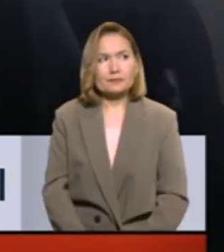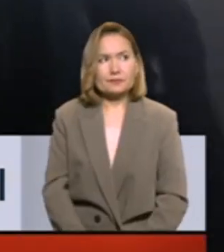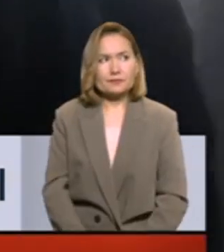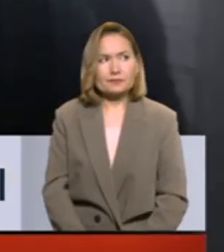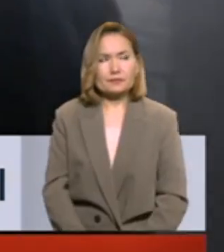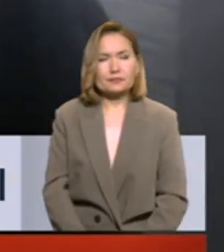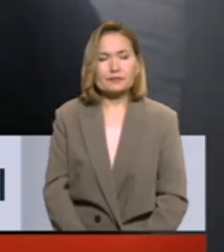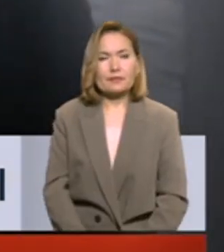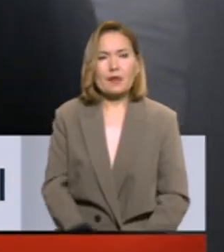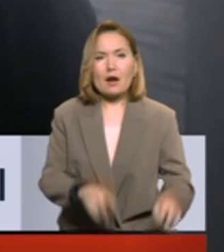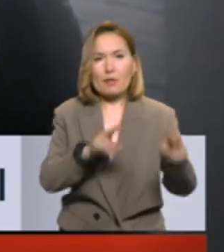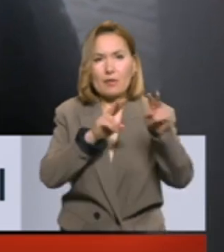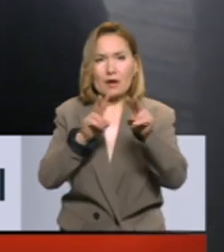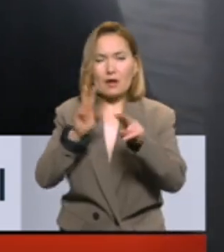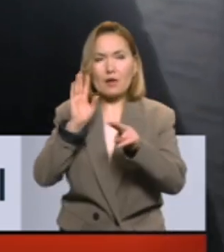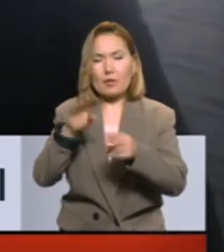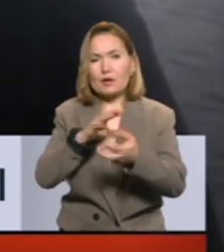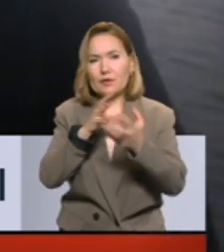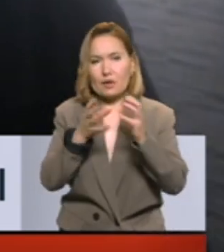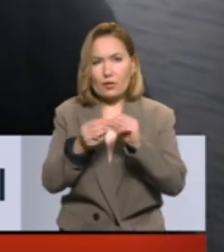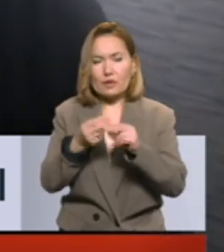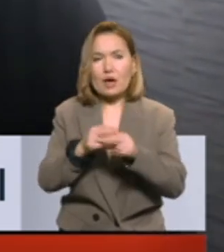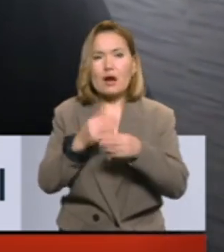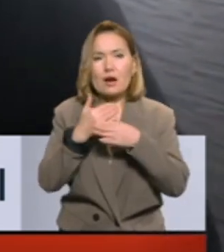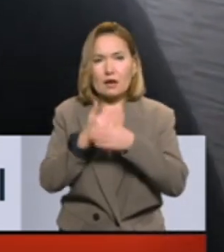шығады. Бақылауға алынып, ол жағынан енді